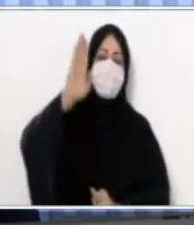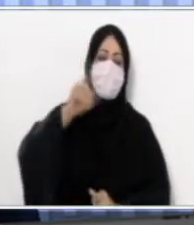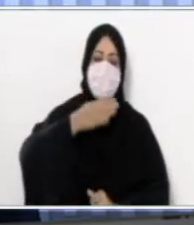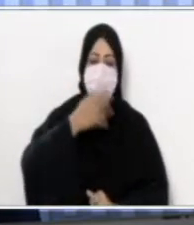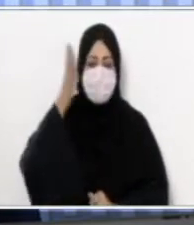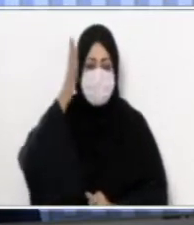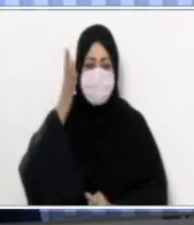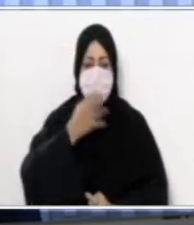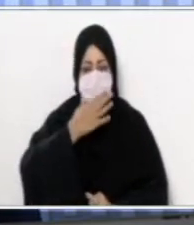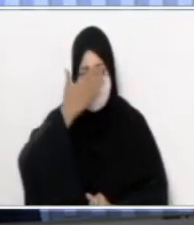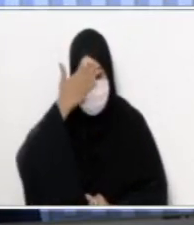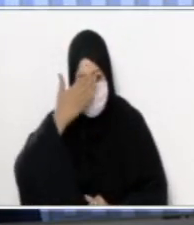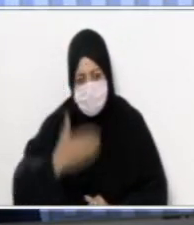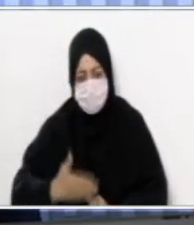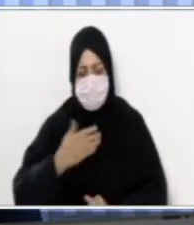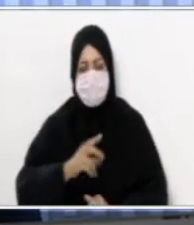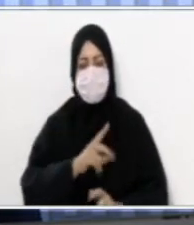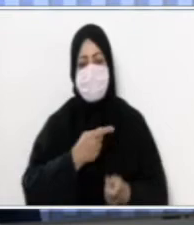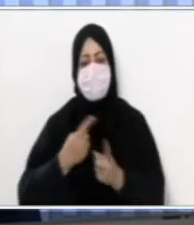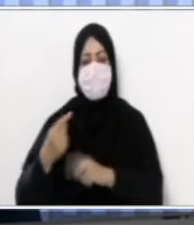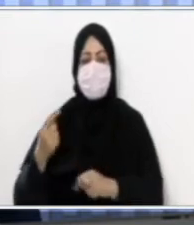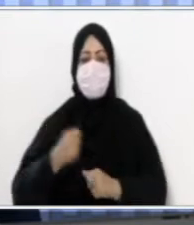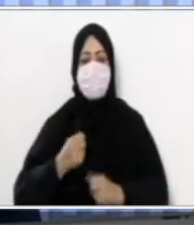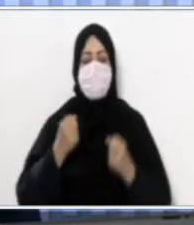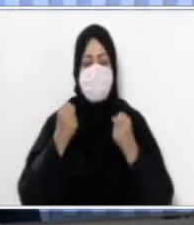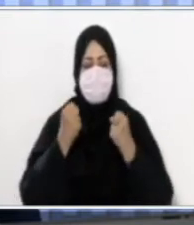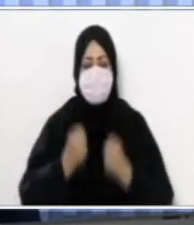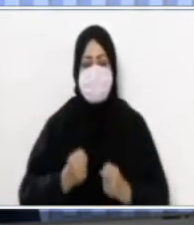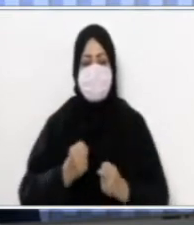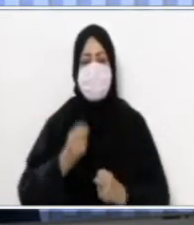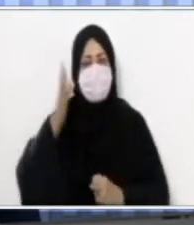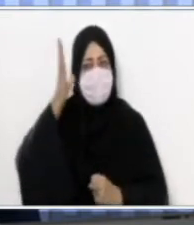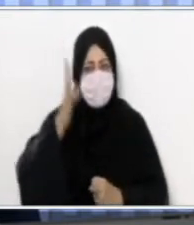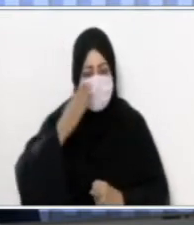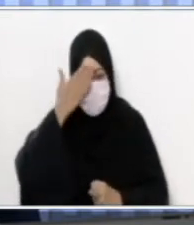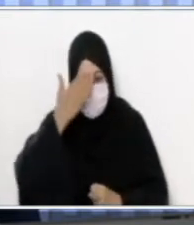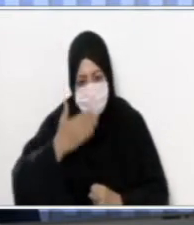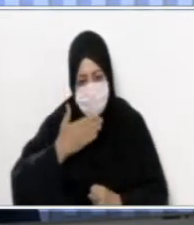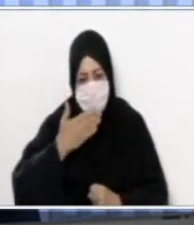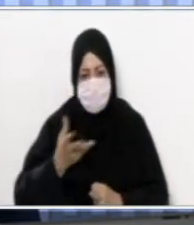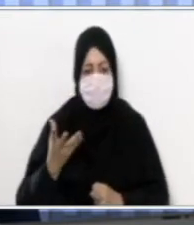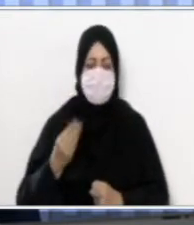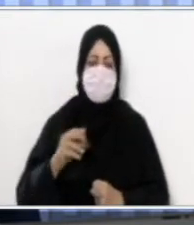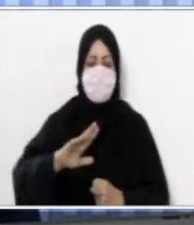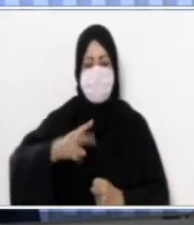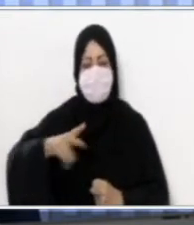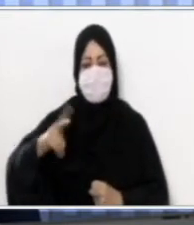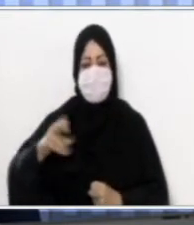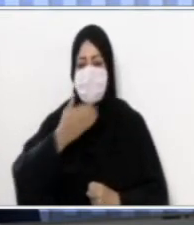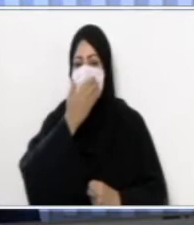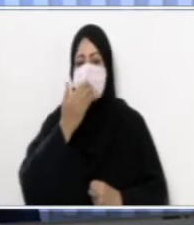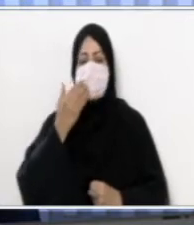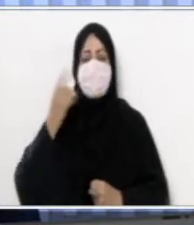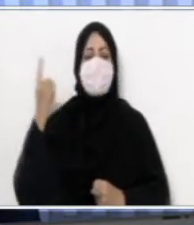فيها العبادات أكثر من غيرها من المواسم، كما شرع أمكنة تعظم